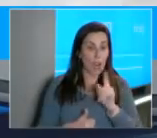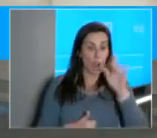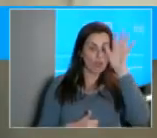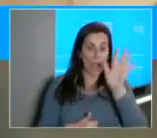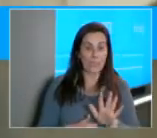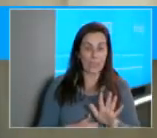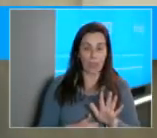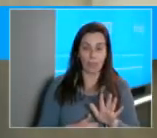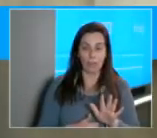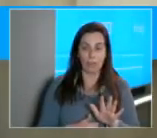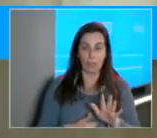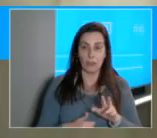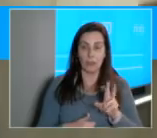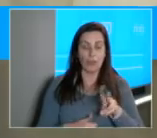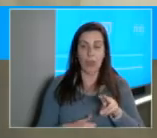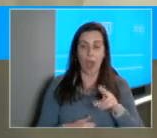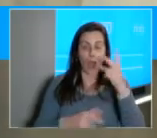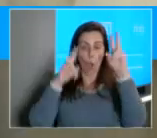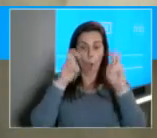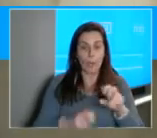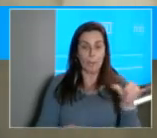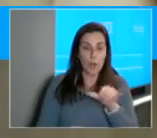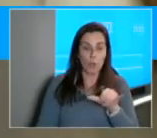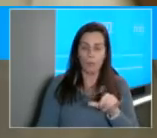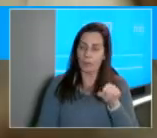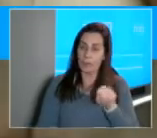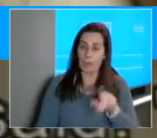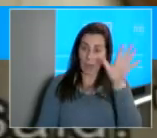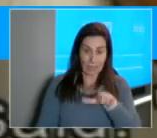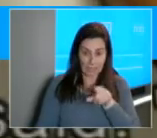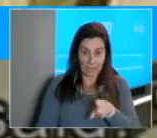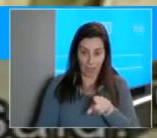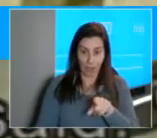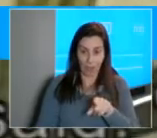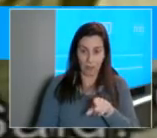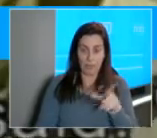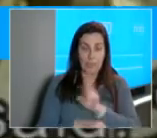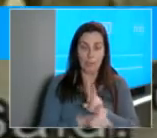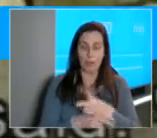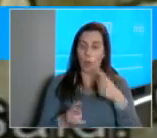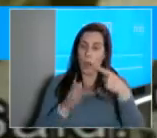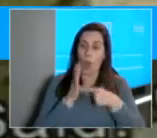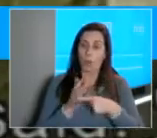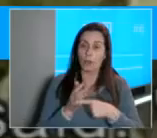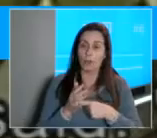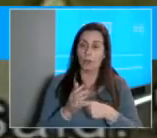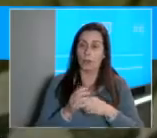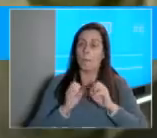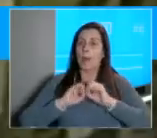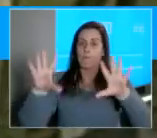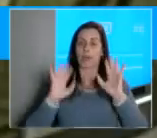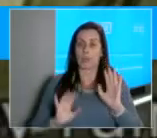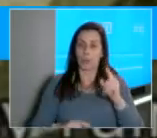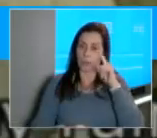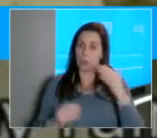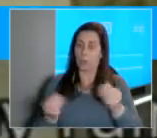שהסרט יהיה אפשר להוריד אותו מיוטיוב, אבל ככה, אם הסרט הזה יתפס כדיבה, אז לא יוכלו להראות אותו בקרנים פה בארץ.